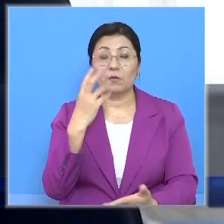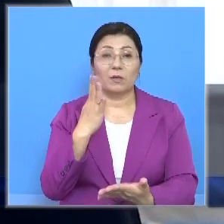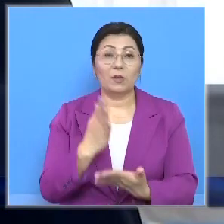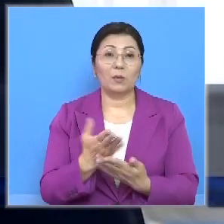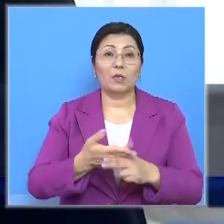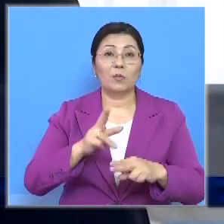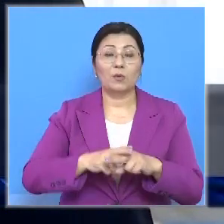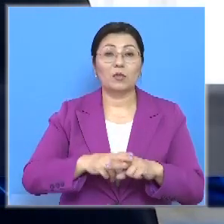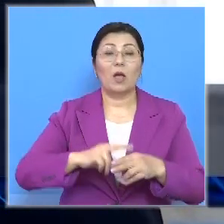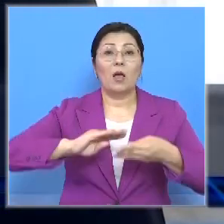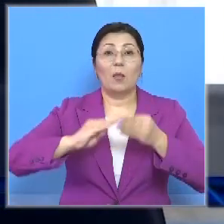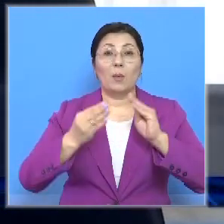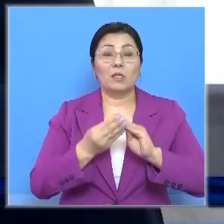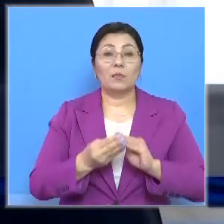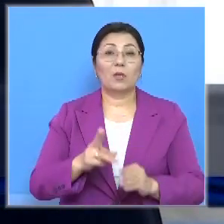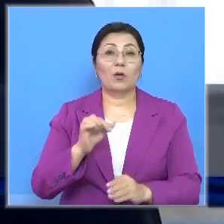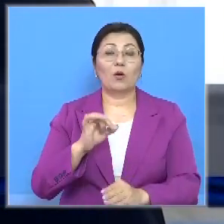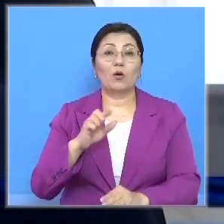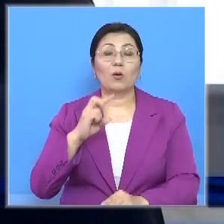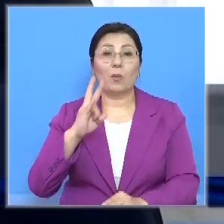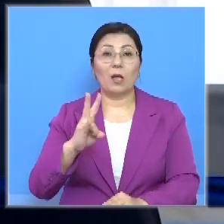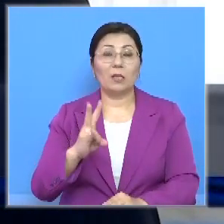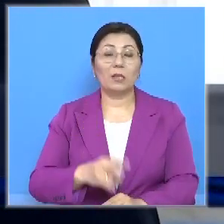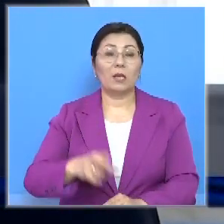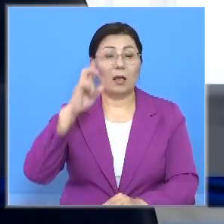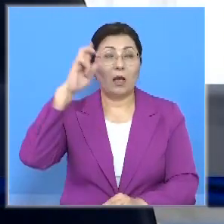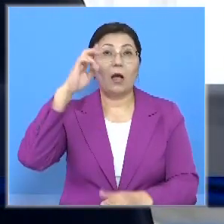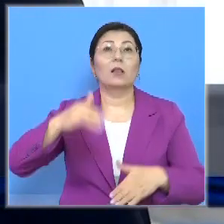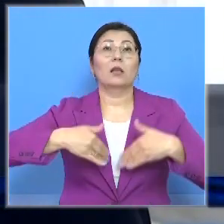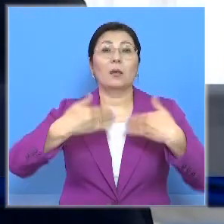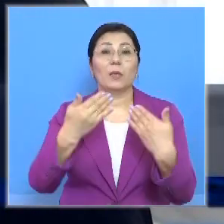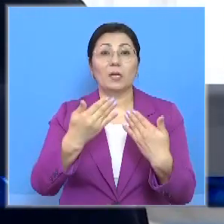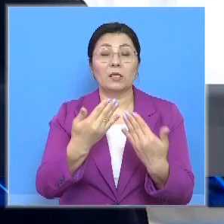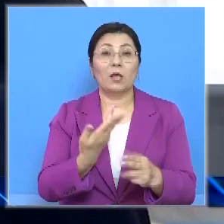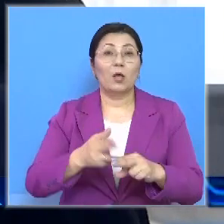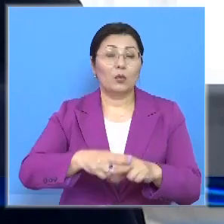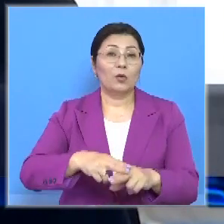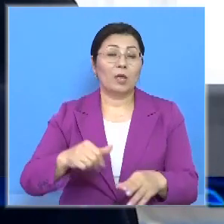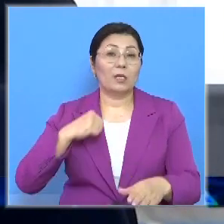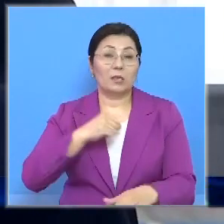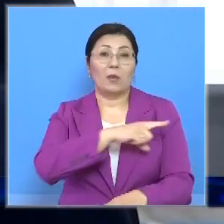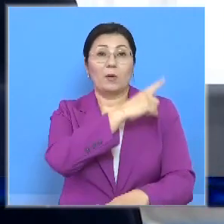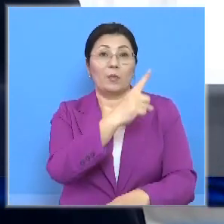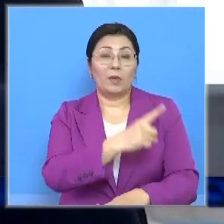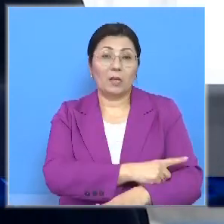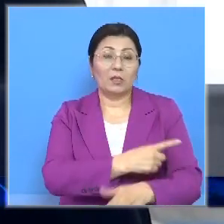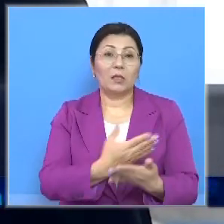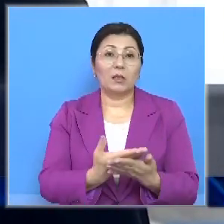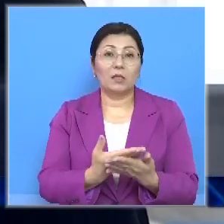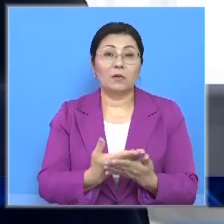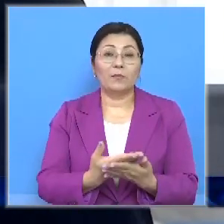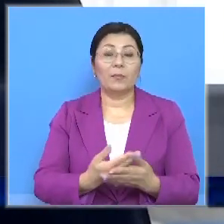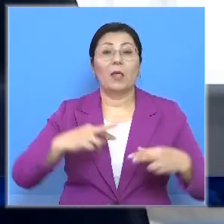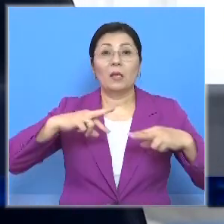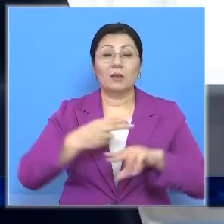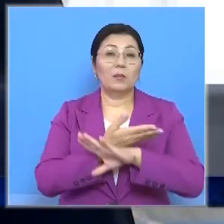бұл жүрдегі мәселе не? Бұл құрбандық Алла үшін шалынатын нәрсе. Сондықтан ең мықтысын, ең семізін, айыбы жоқ,